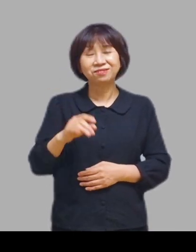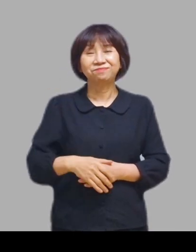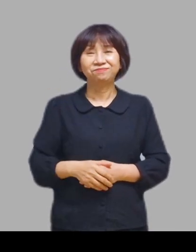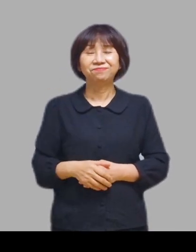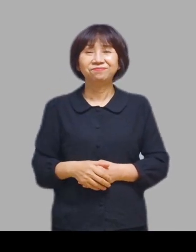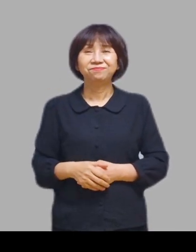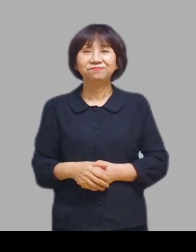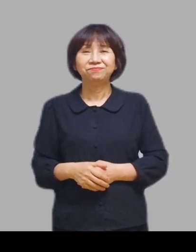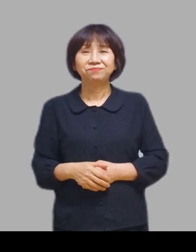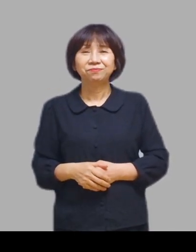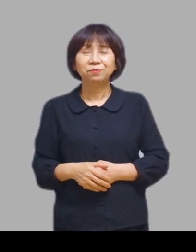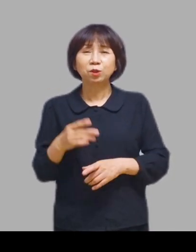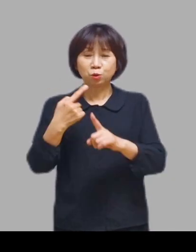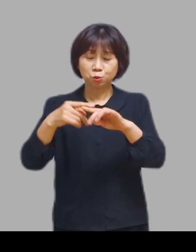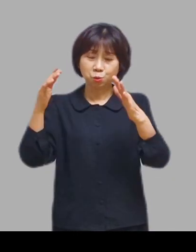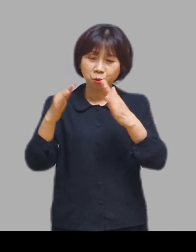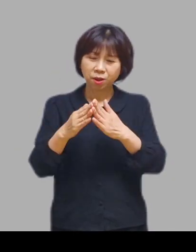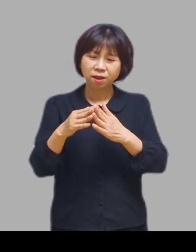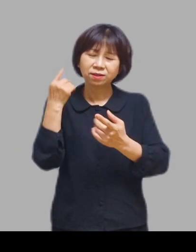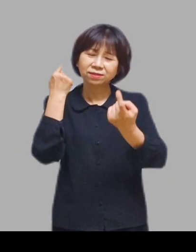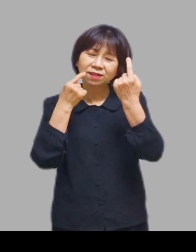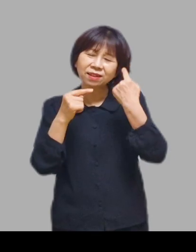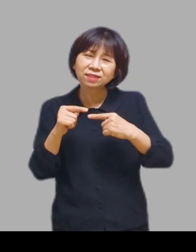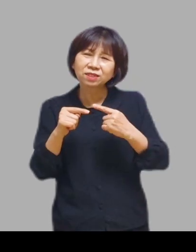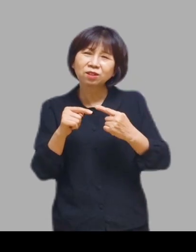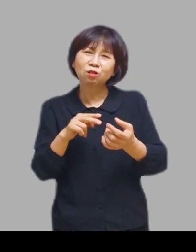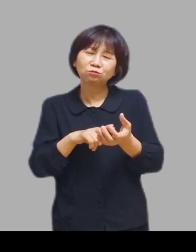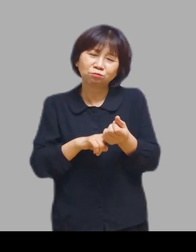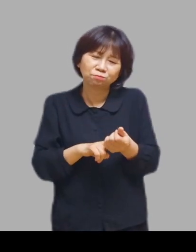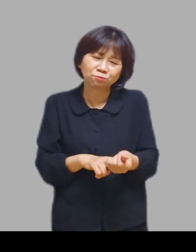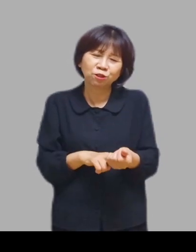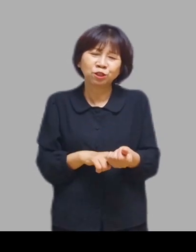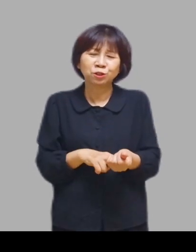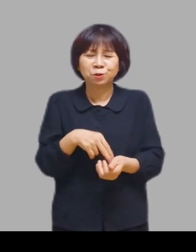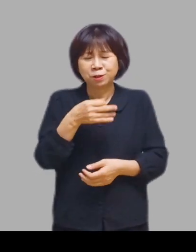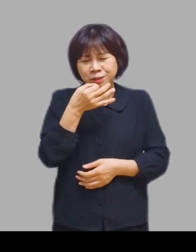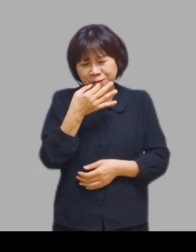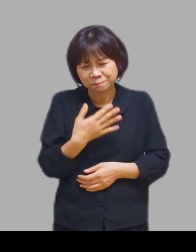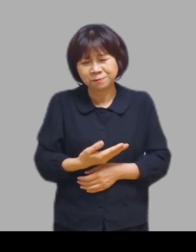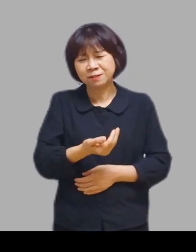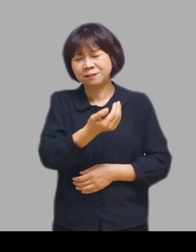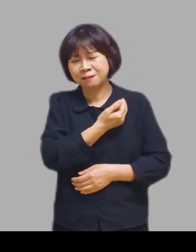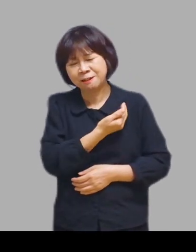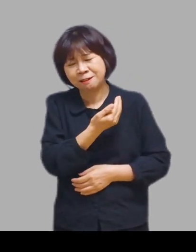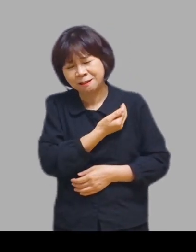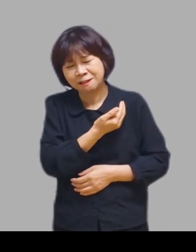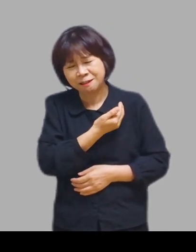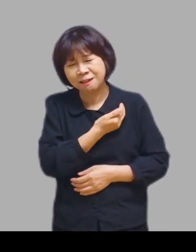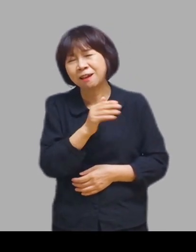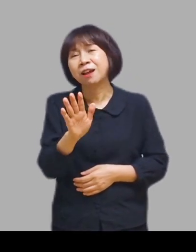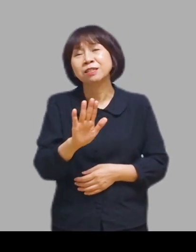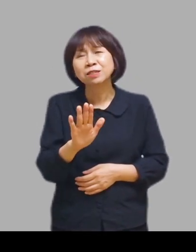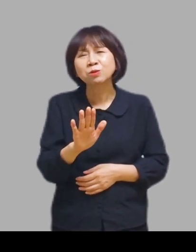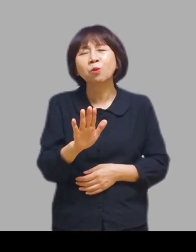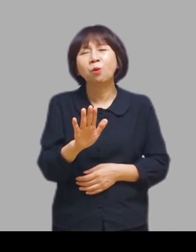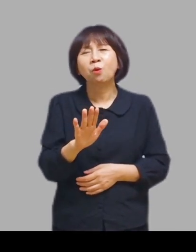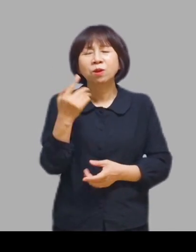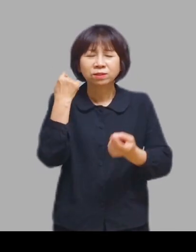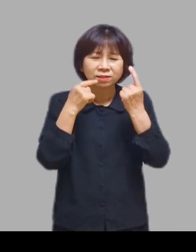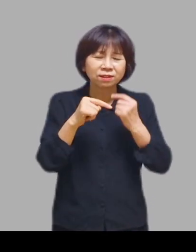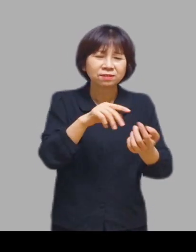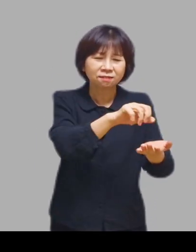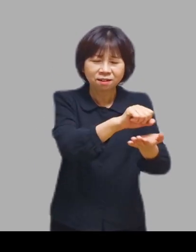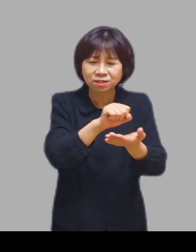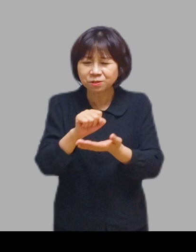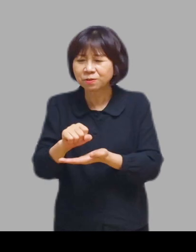바랍니다. 그럴 때 우리 교회가 상처를 숨기며 겨우겨우 버티는 것이 아니라 상처를 아예 가지고